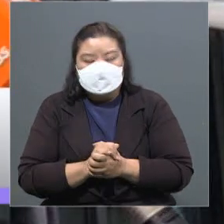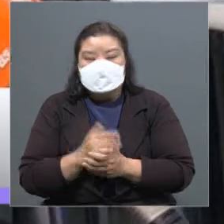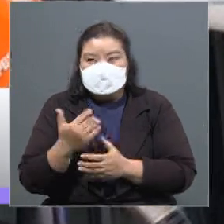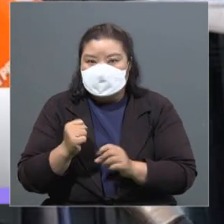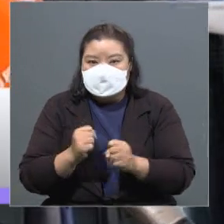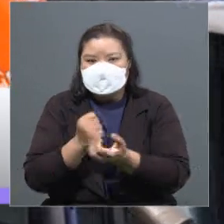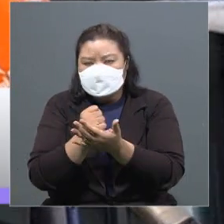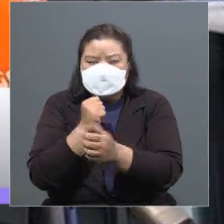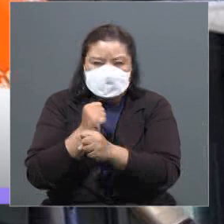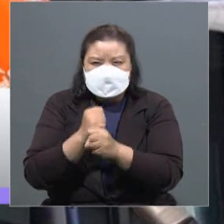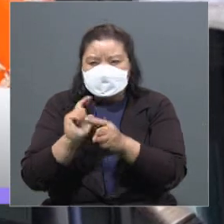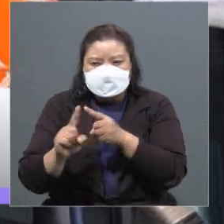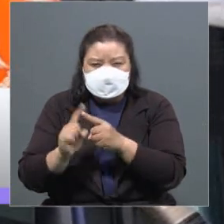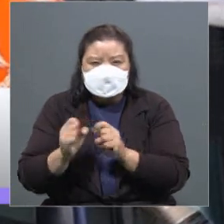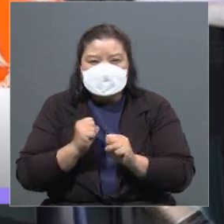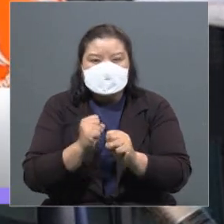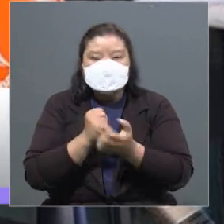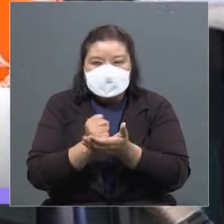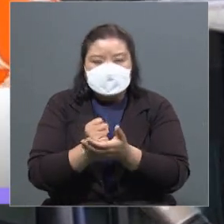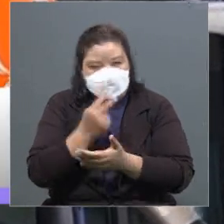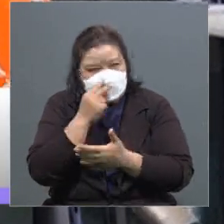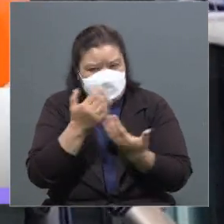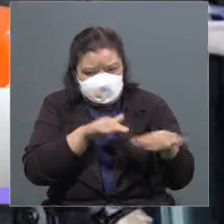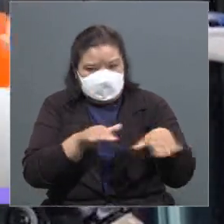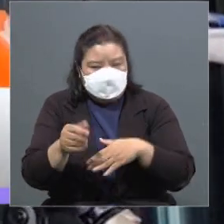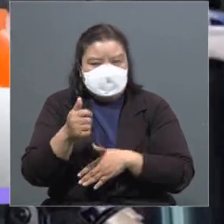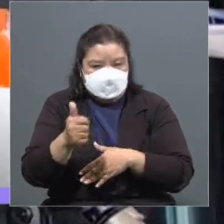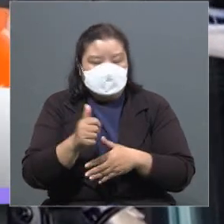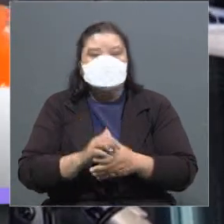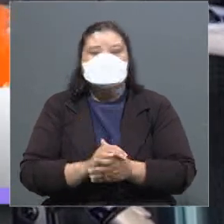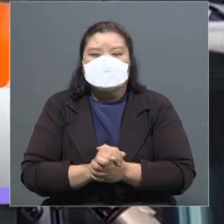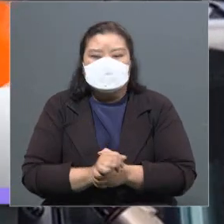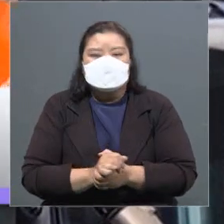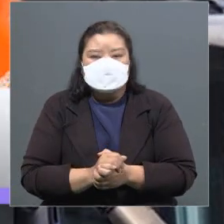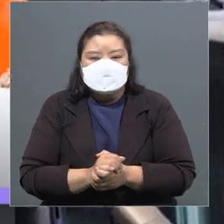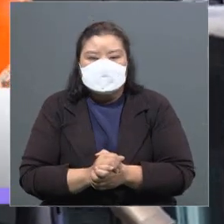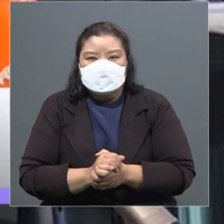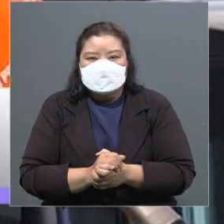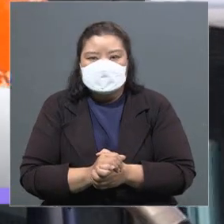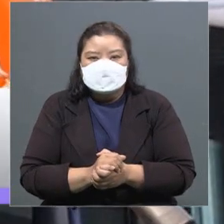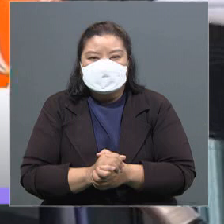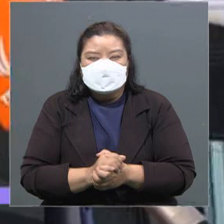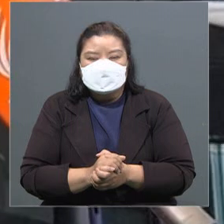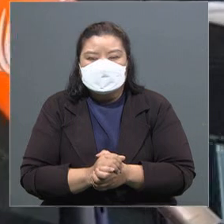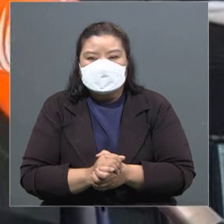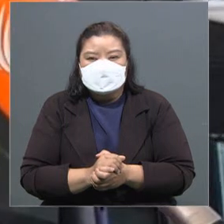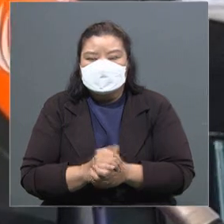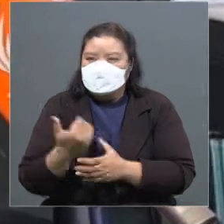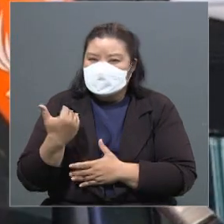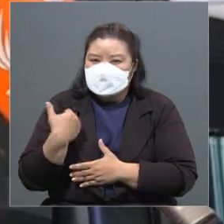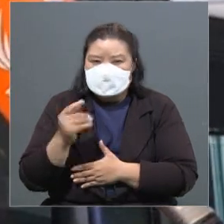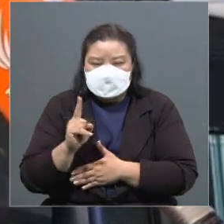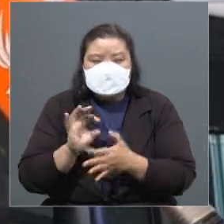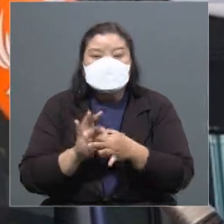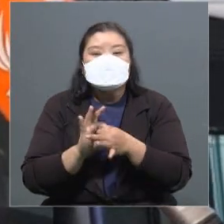มความช่วยเหลือต่างๆก็มีความพร้อมนะครับมีอะไรกันที่จะต้องเป็นโมโ